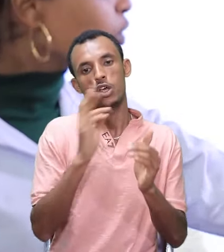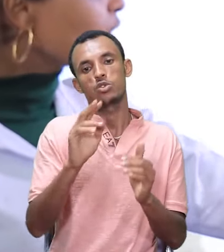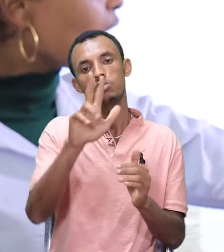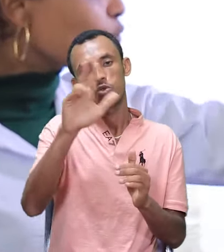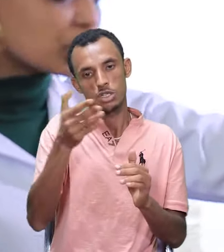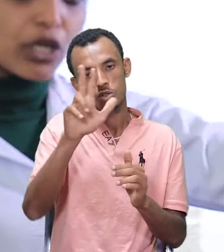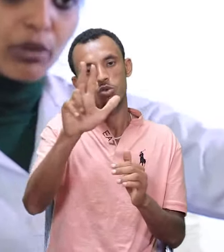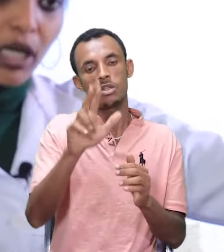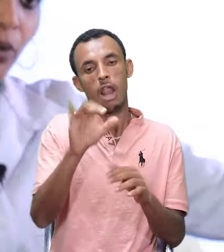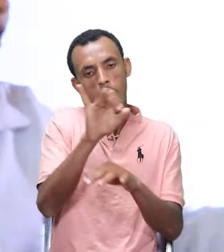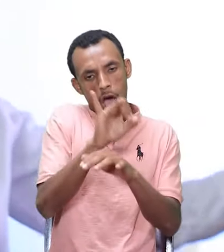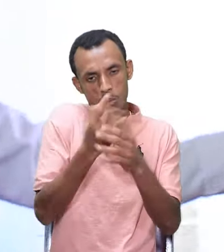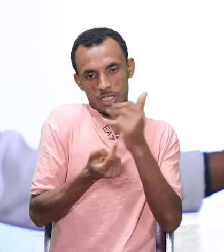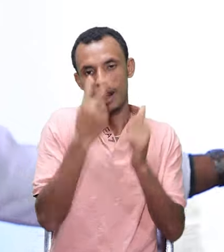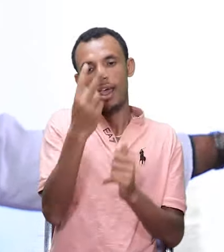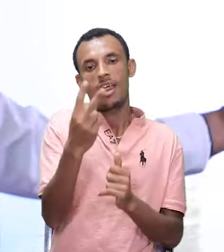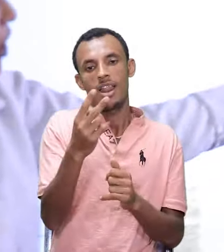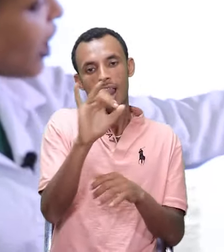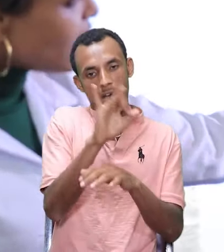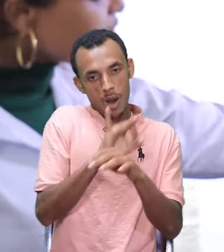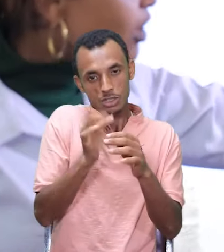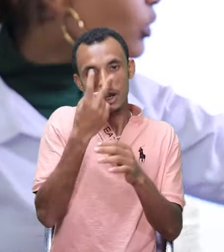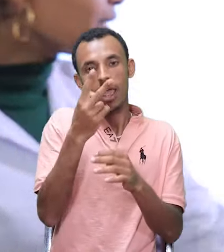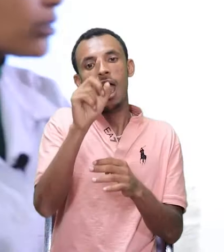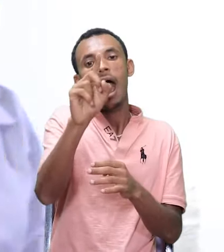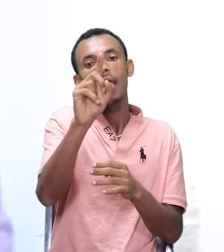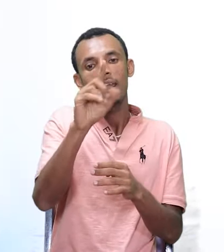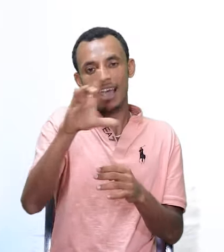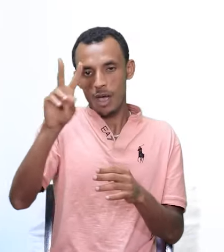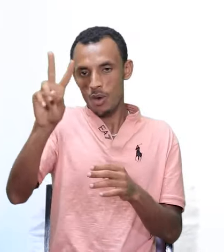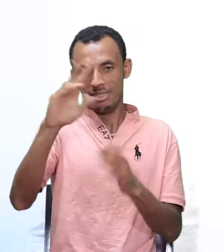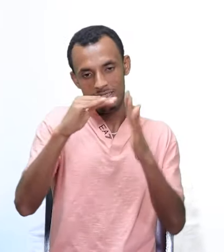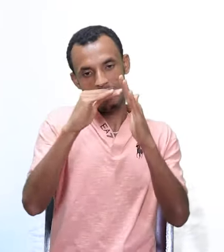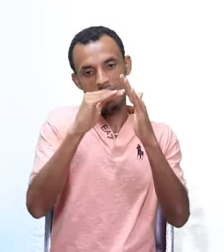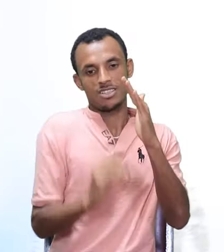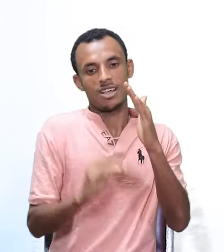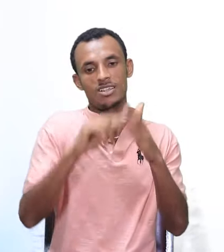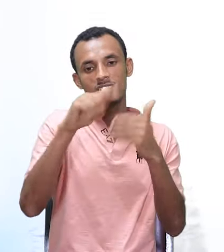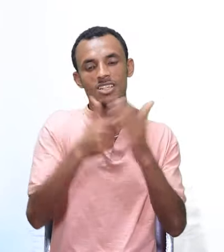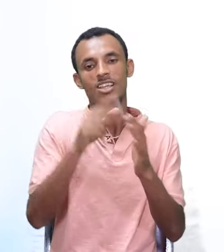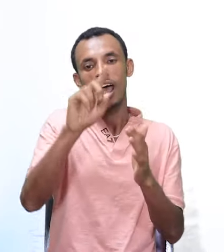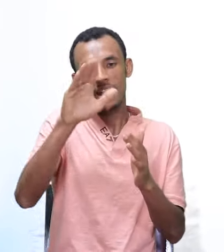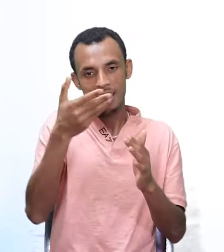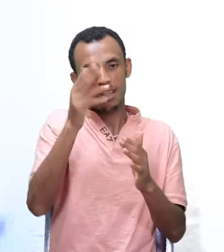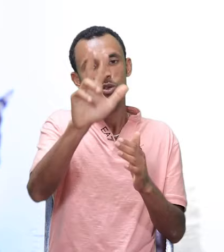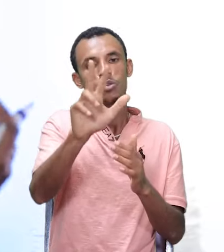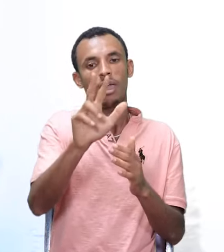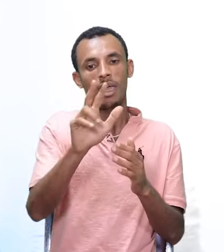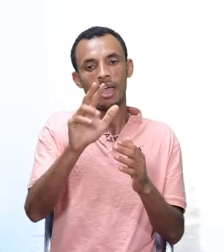እኩል ከሆኑልን ለአሉን ብቻ ነው የምናየው። ለአሉን ስናይ 1/2 ያነሰ ነው። ስለዚህ